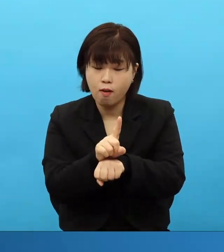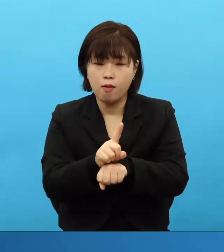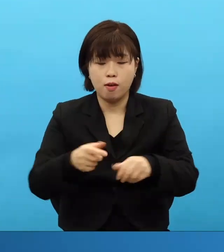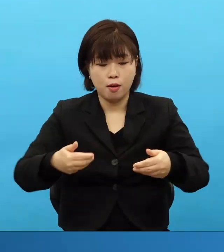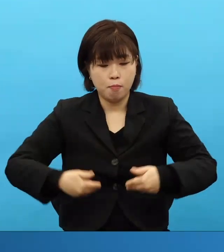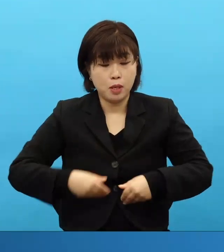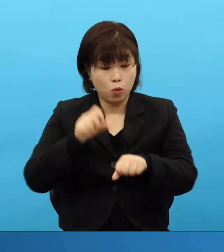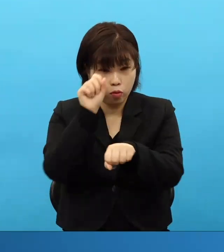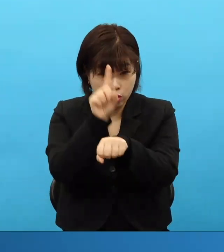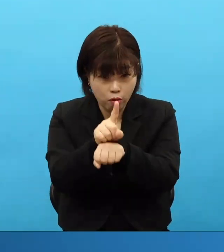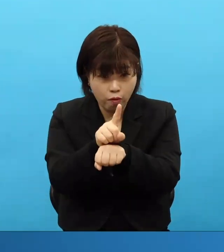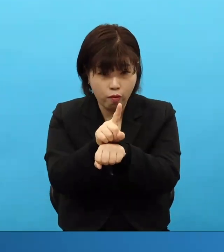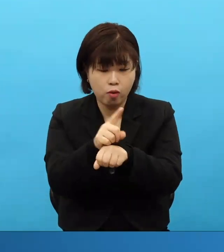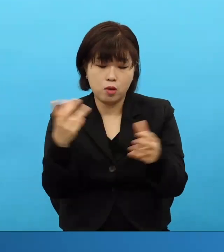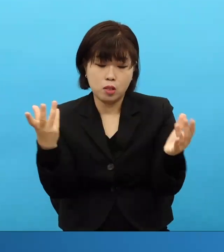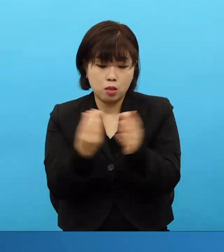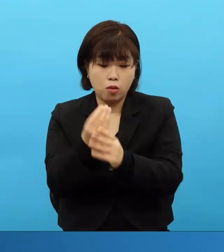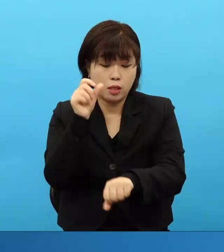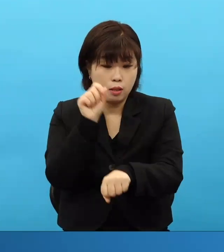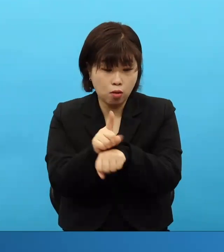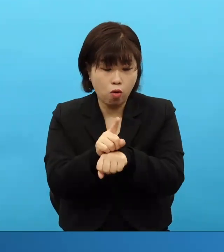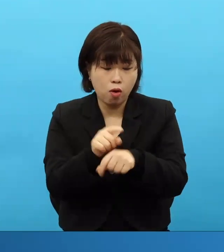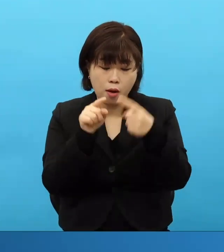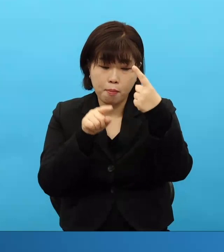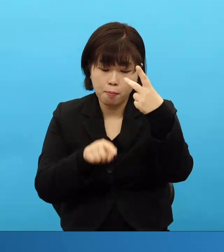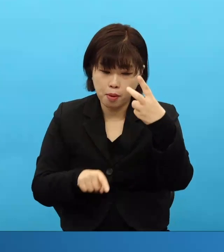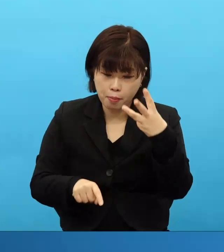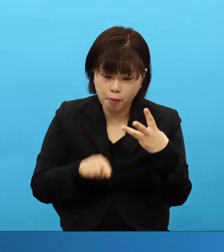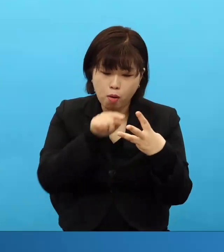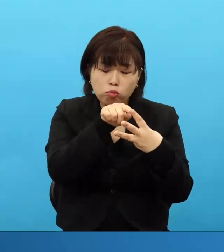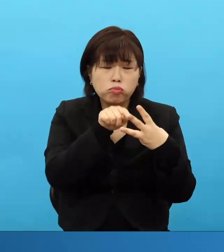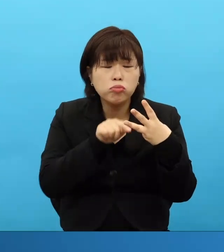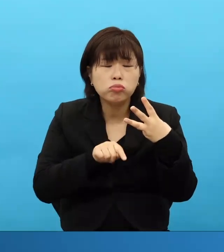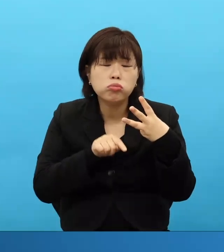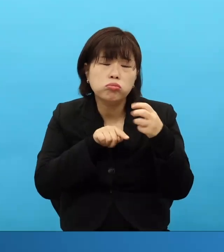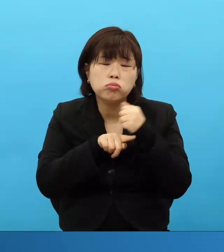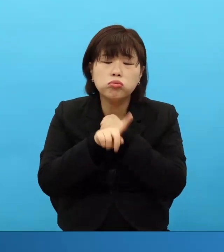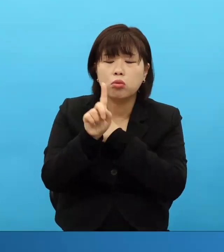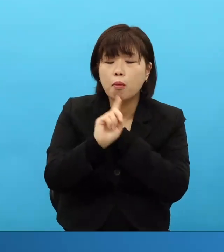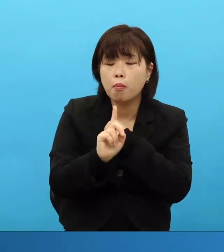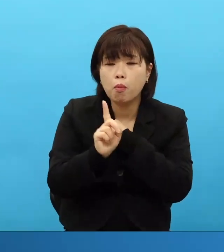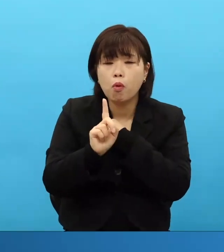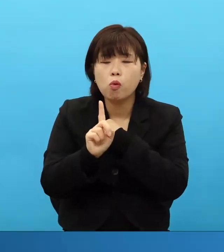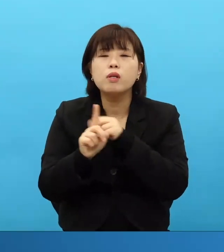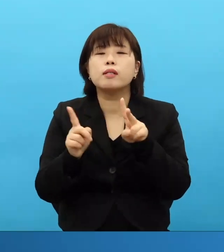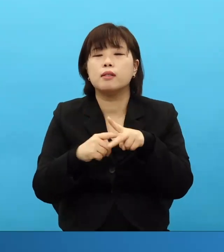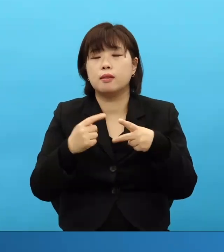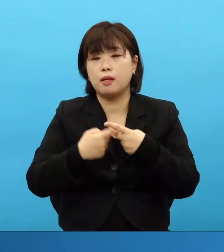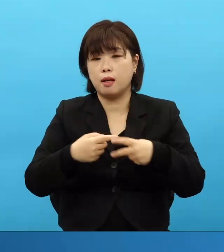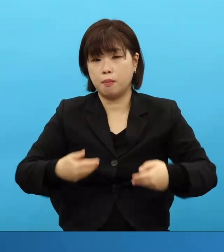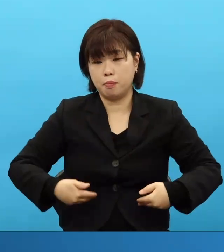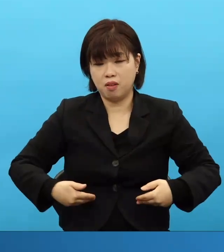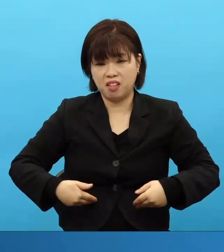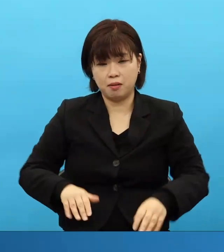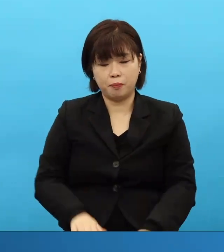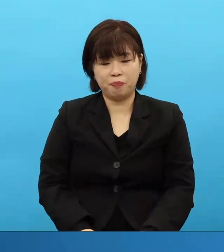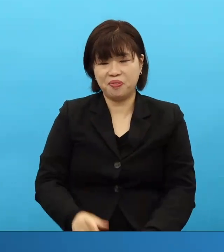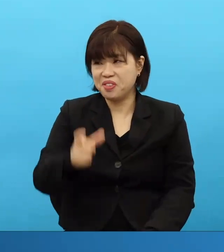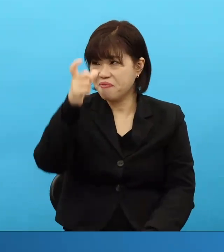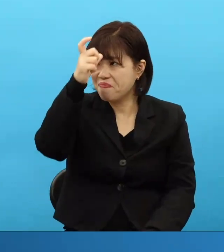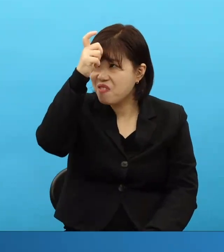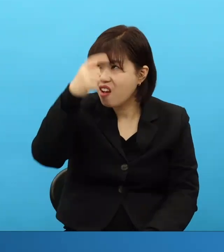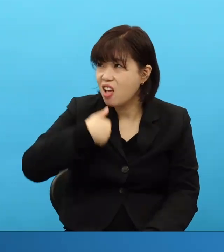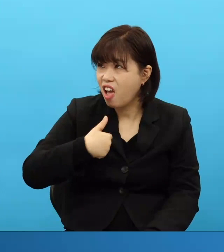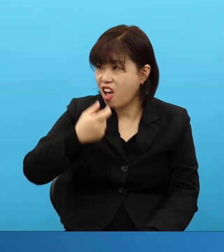그리스도의 church. 필연성. We're talking about the necessity of Christ. 기독교만 옳은 종교다 이런 고집 아닙니다. 그리스도의 필요성. It's not our stubbornness